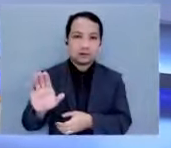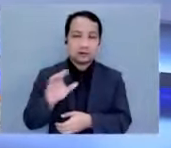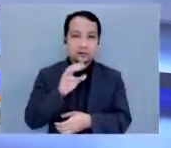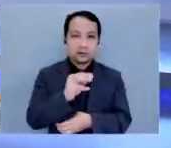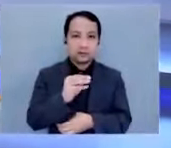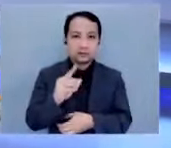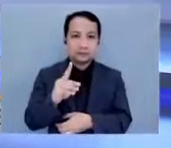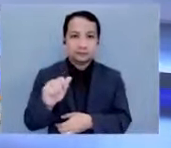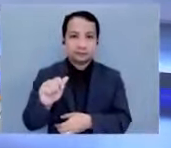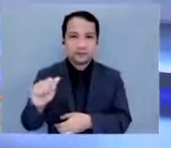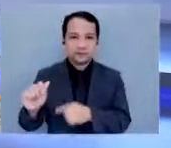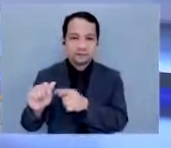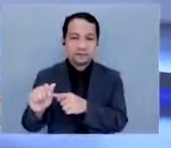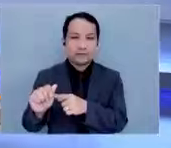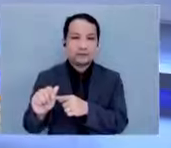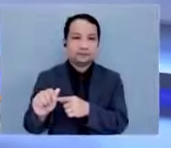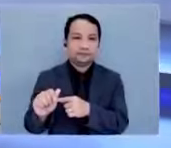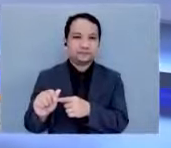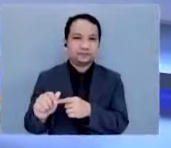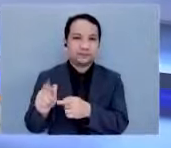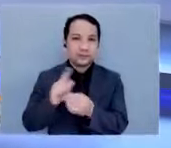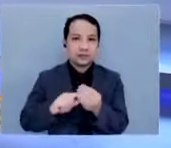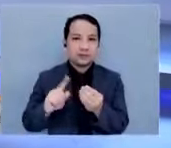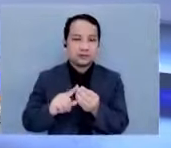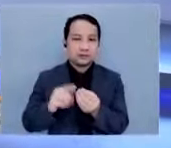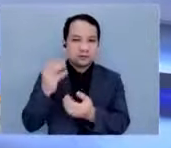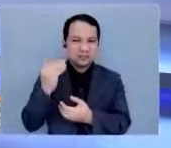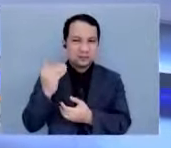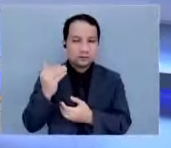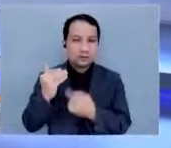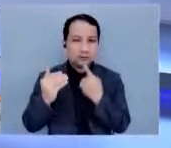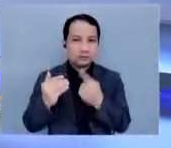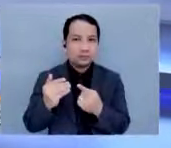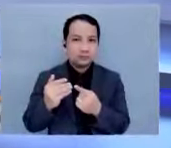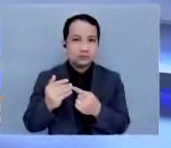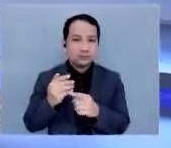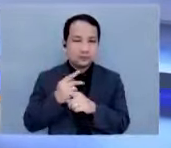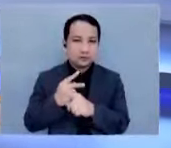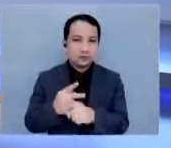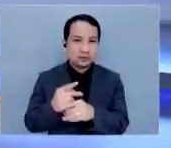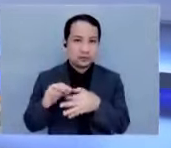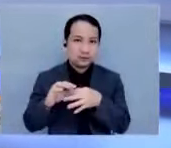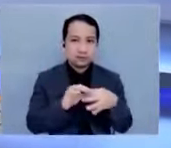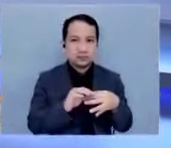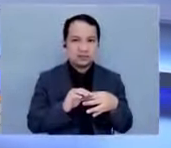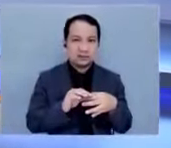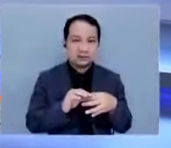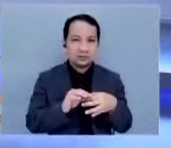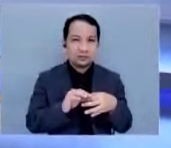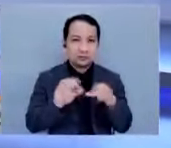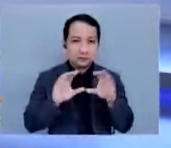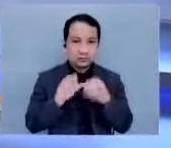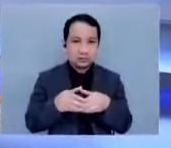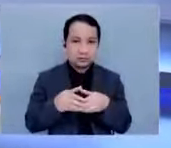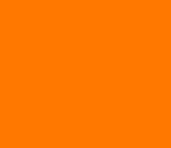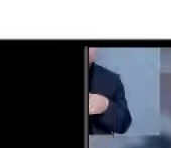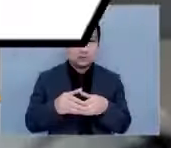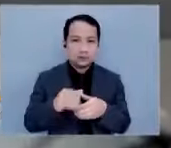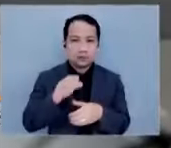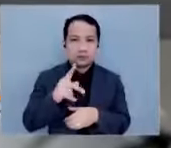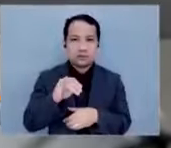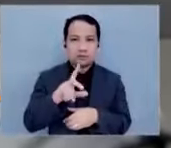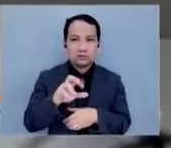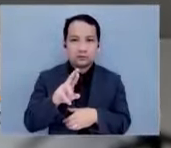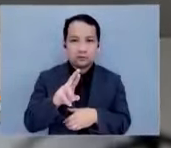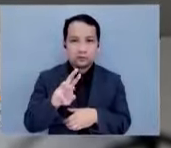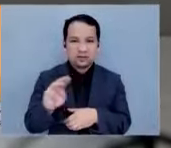Development Authority o MMDA dahil sa umano'y pakikipagsabwatan sa mga sindikato ng Colorum. Hindi